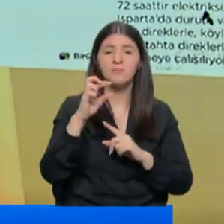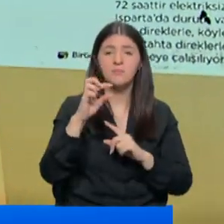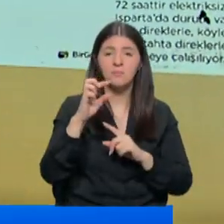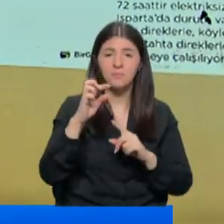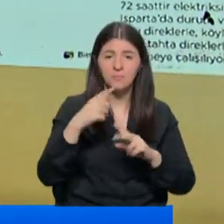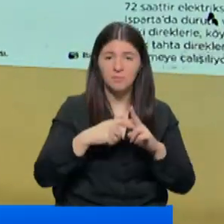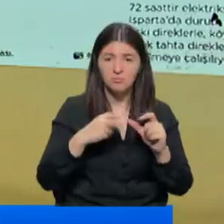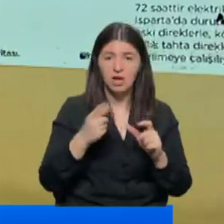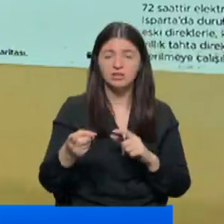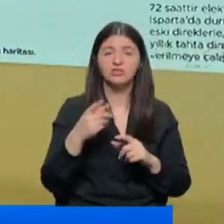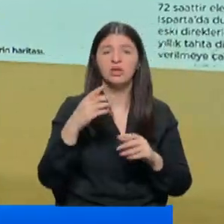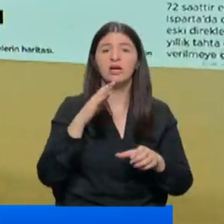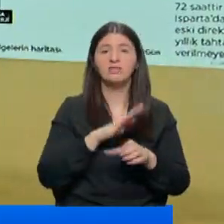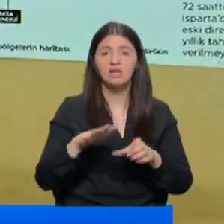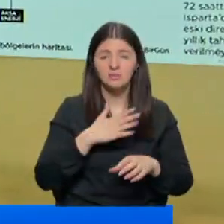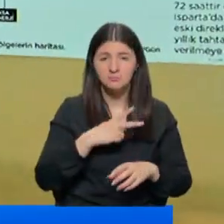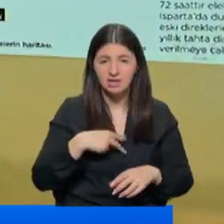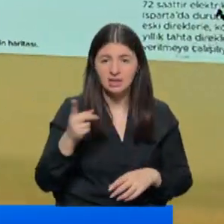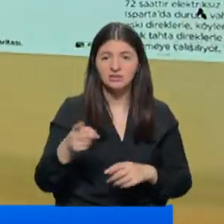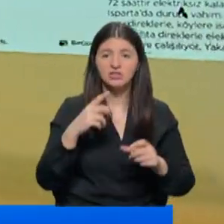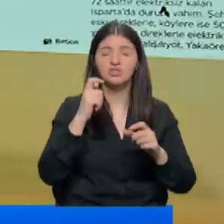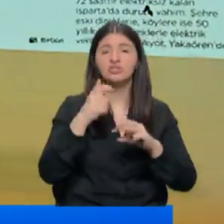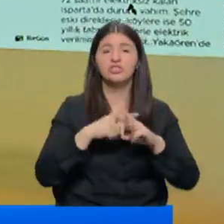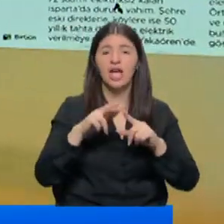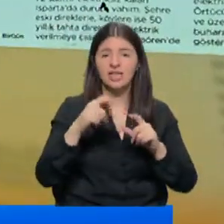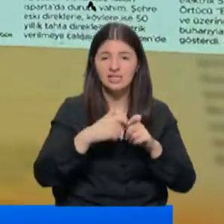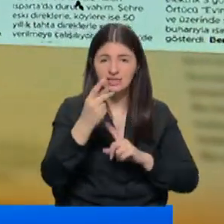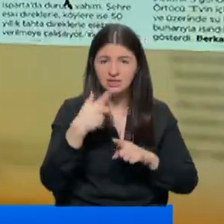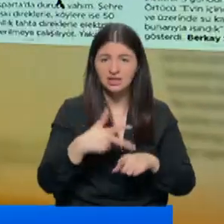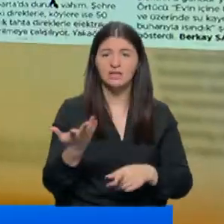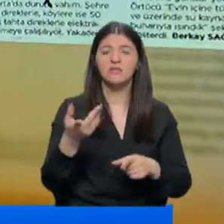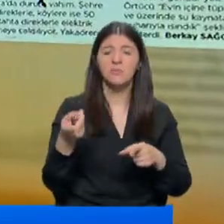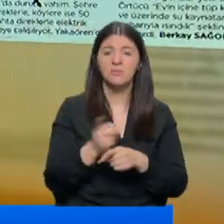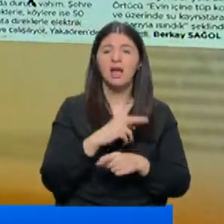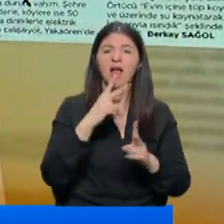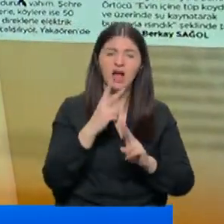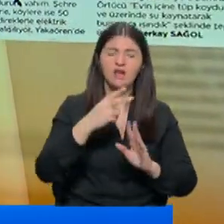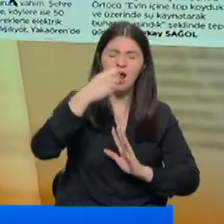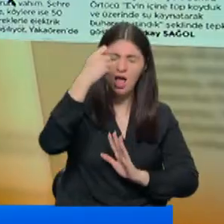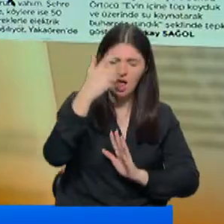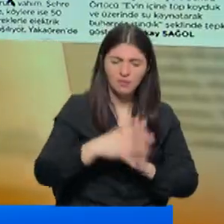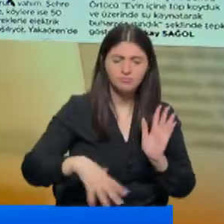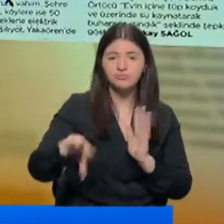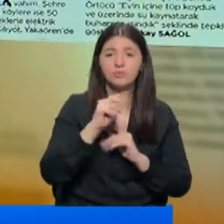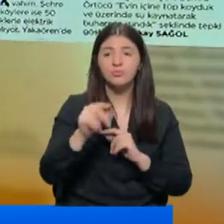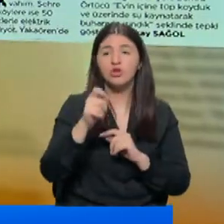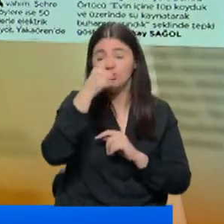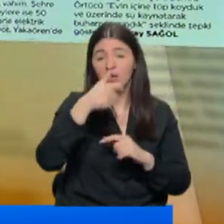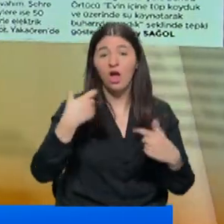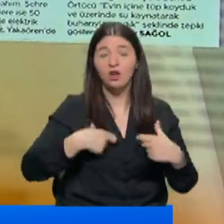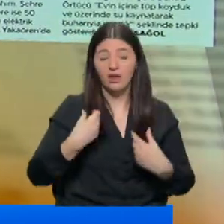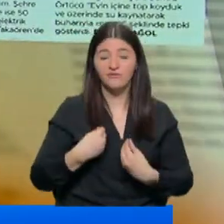Belediyesi Sabancı grubu averto Cengiz Cengiz Limak Kolin Zorlu Bereket enerji ya Türkiye'deki bu